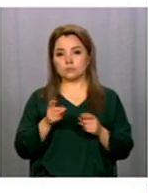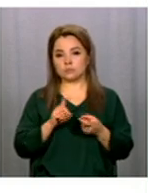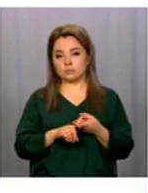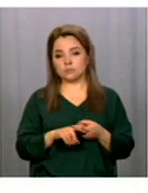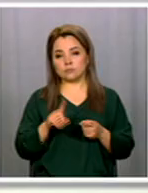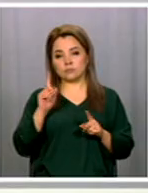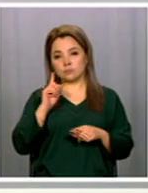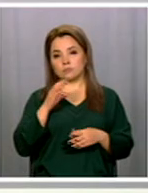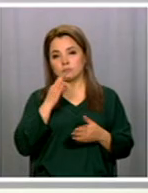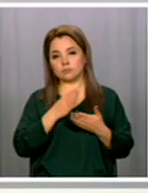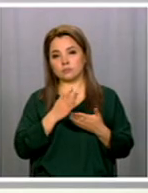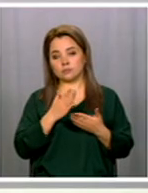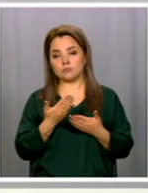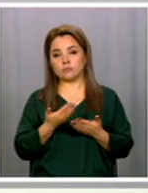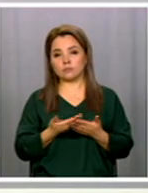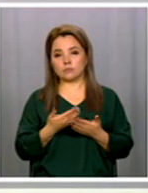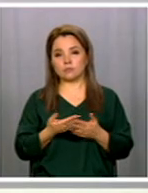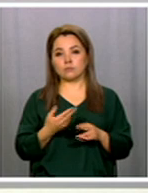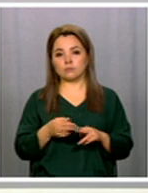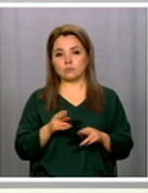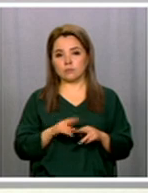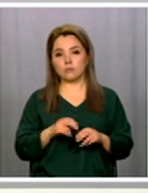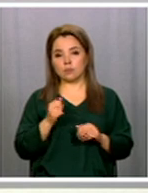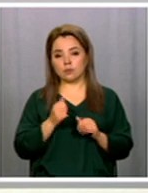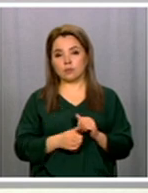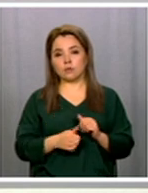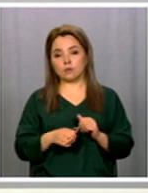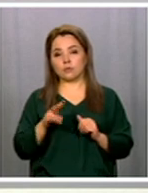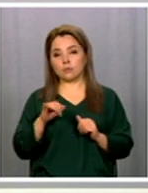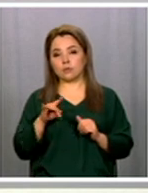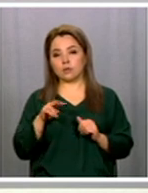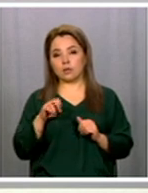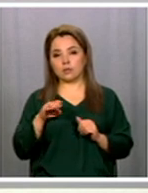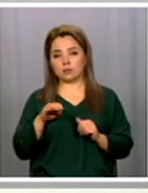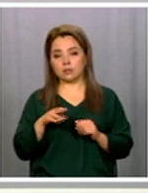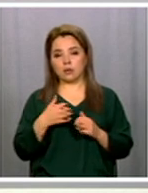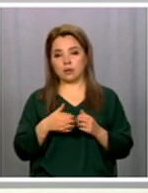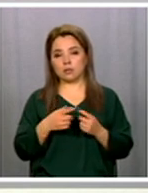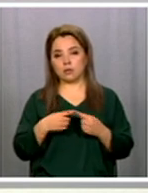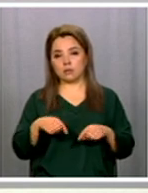біле аламыз. Мысалы, әрбір нуклеотидтердің арасы